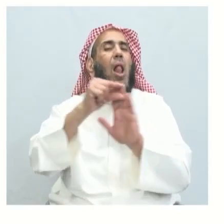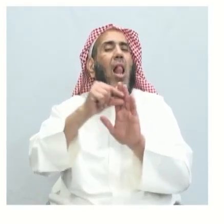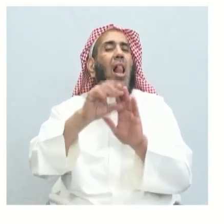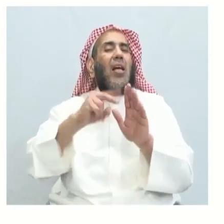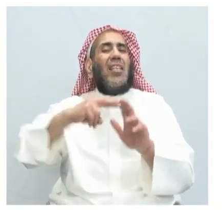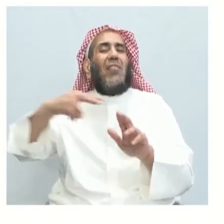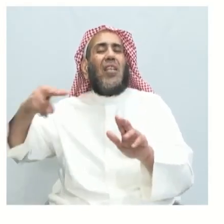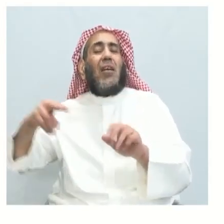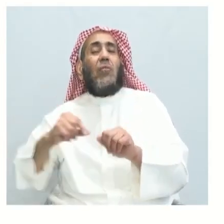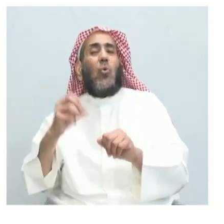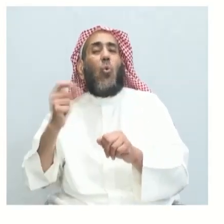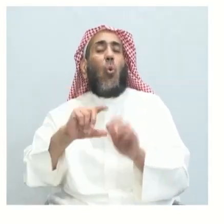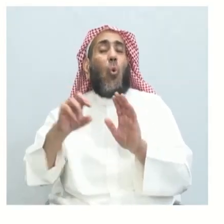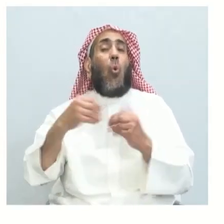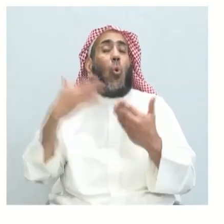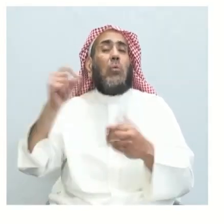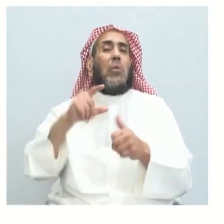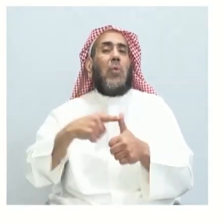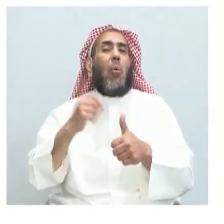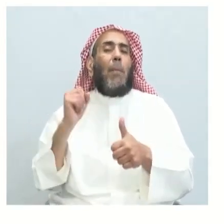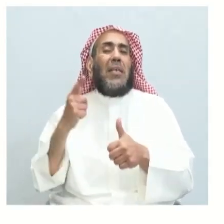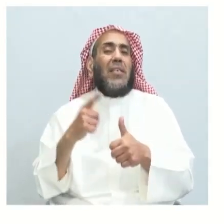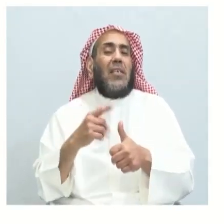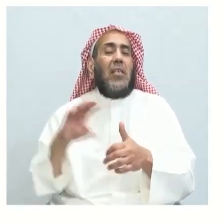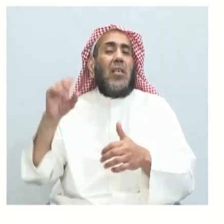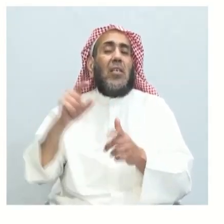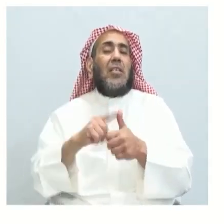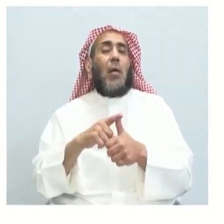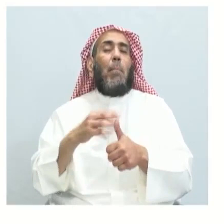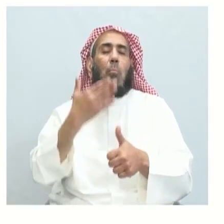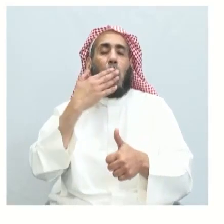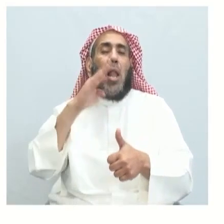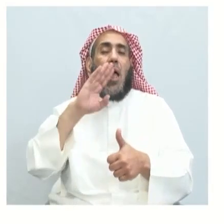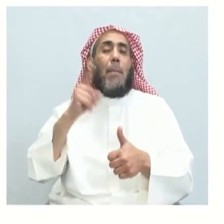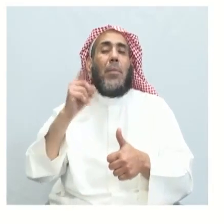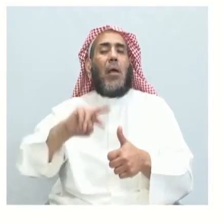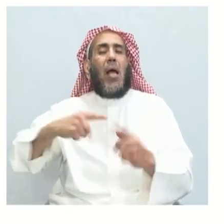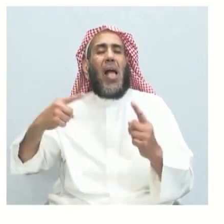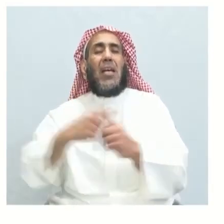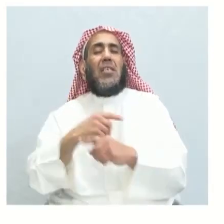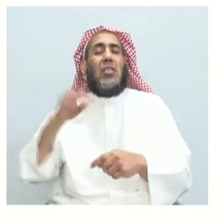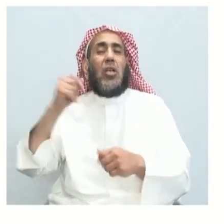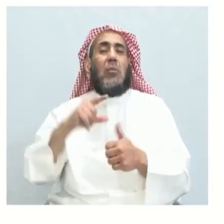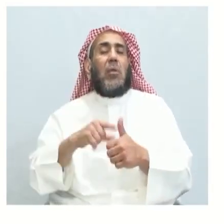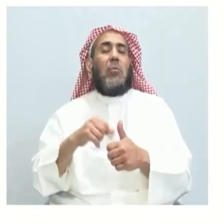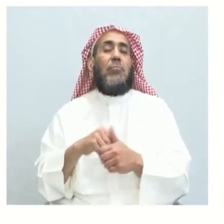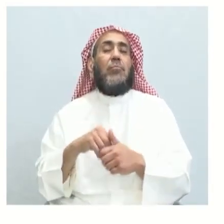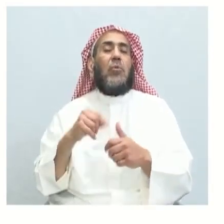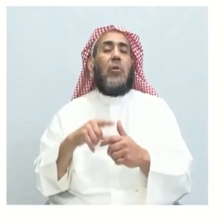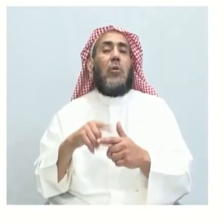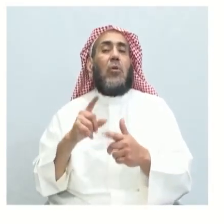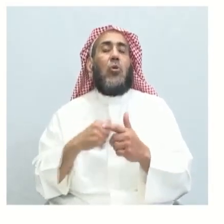اختلفت عنها عن الخطب في الجاهليه وقلنا انها تبدا مباشره صد الاسلام كانت تستهل بالحمد بعكس خطب الجاهليه التي بدات مباشره